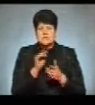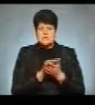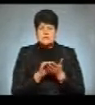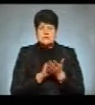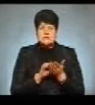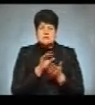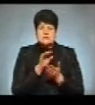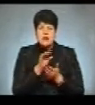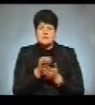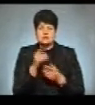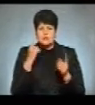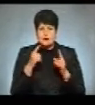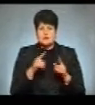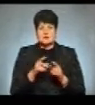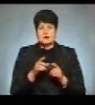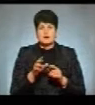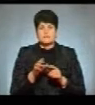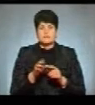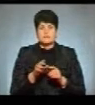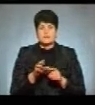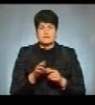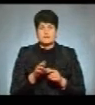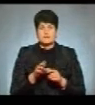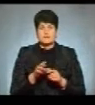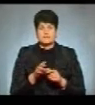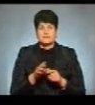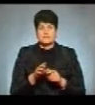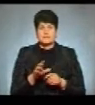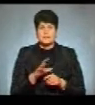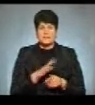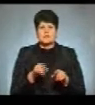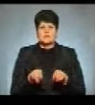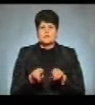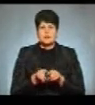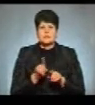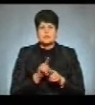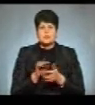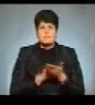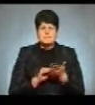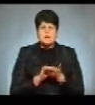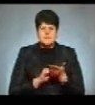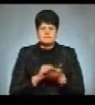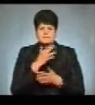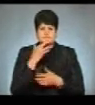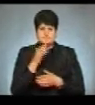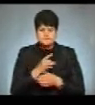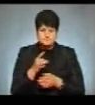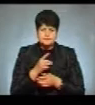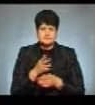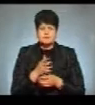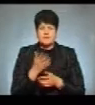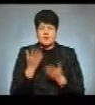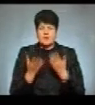каже, була у ролі автора, від якого ведеться розповідь у казці. Було таке, що переписували багато разів, але